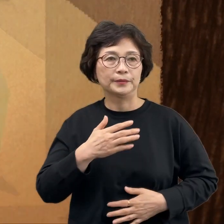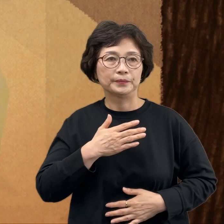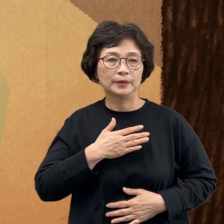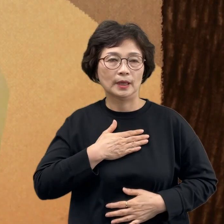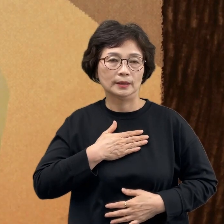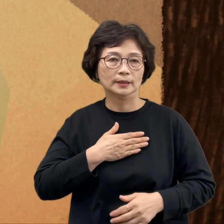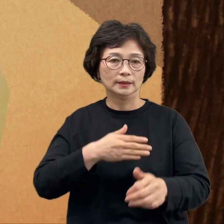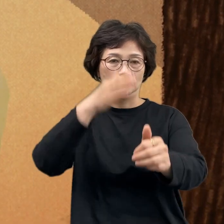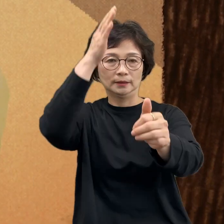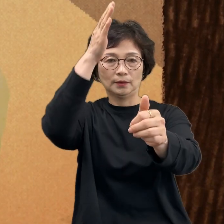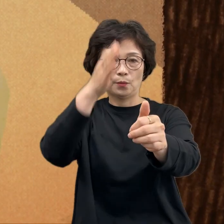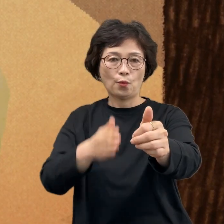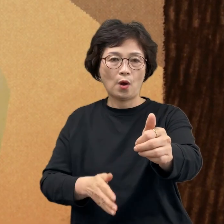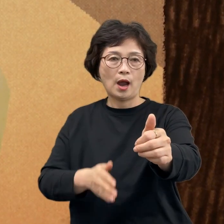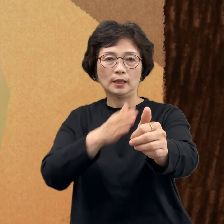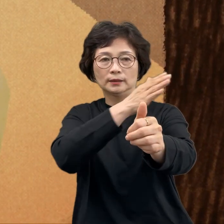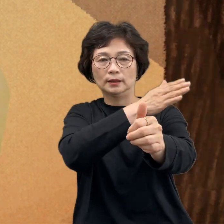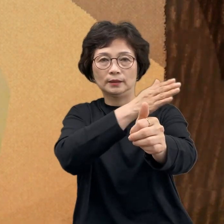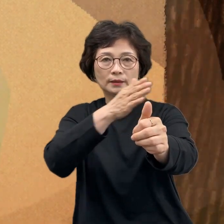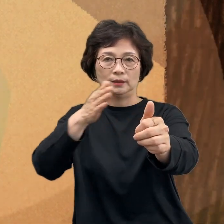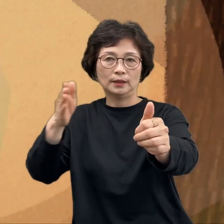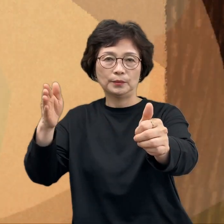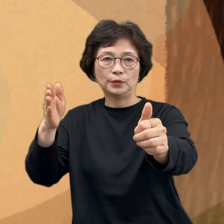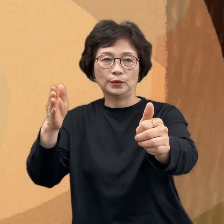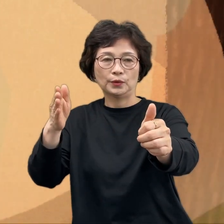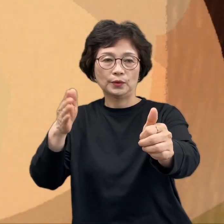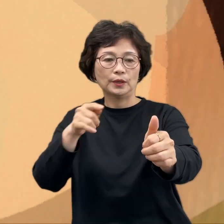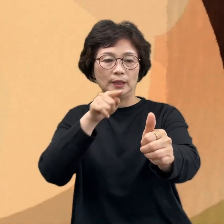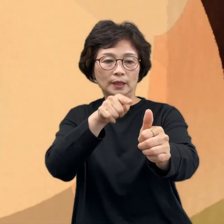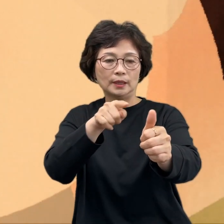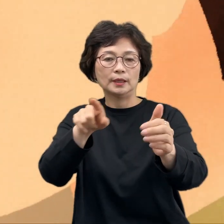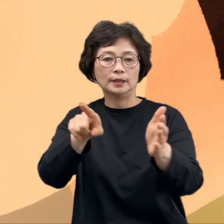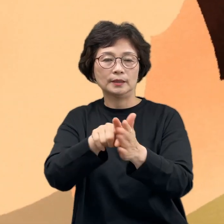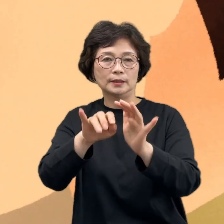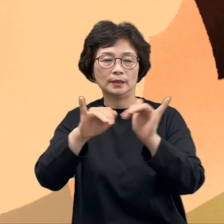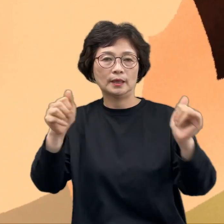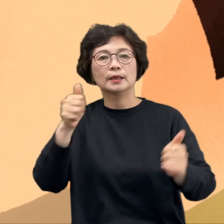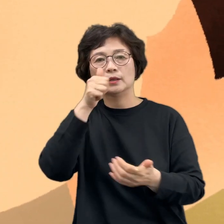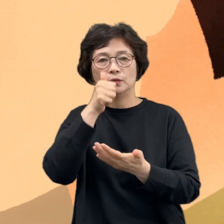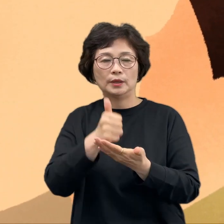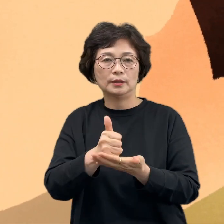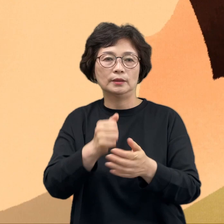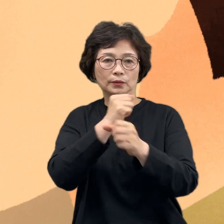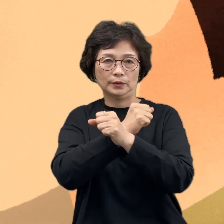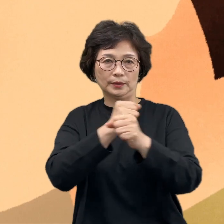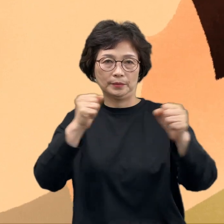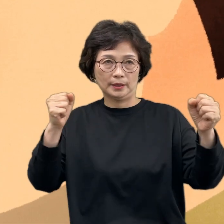나는 성부와 성자와 성령의 이름으로 이 교우의 죄를 용서합니다.